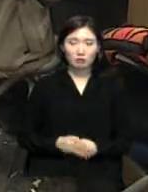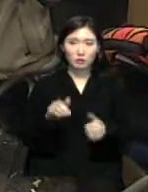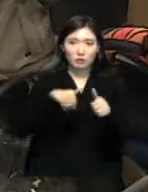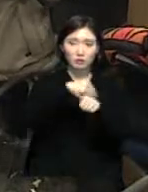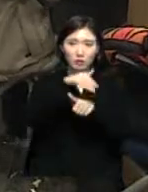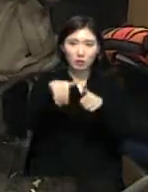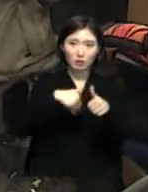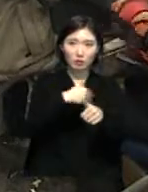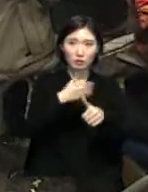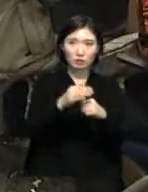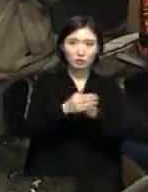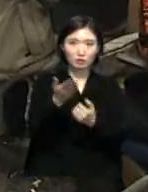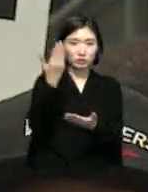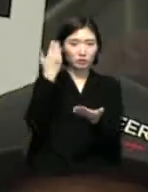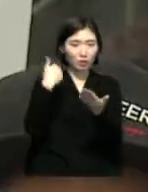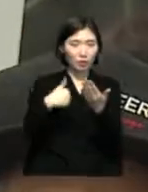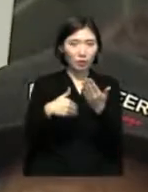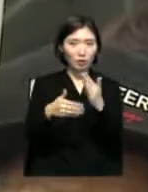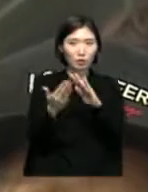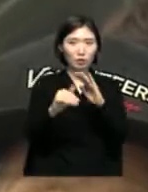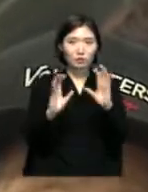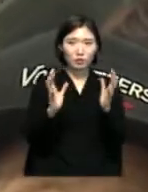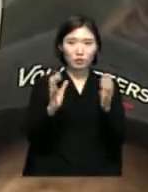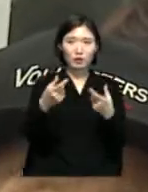상황은 지난 연말 주민공청회와 같았습니다.